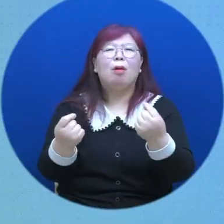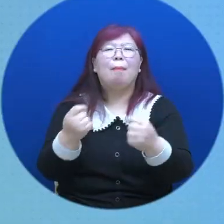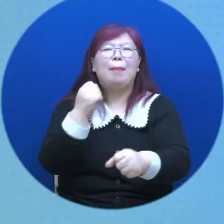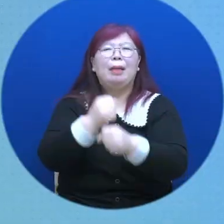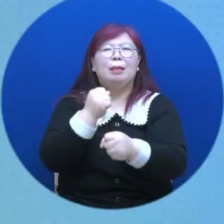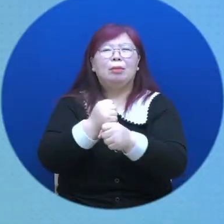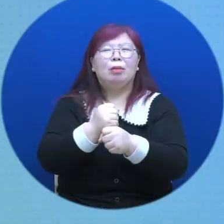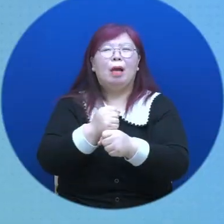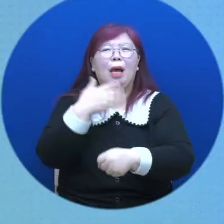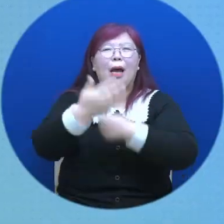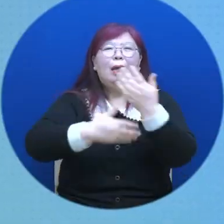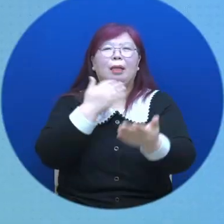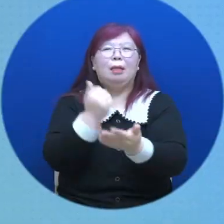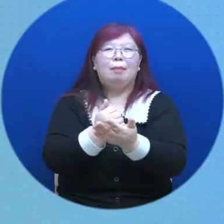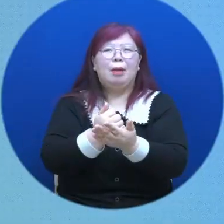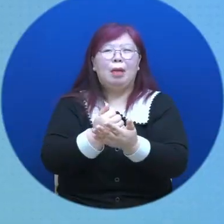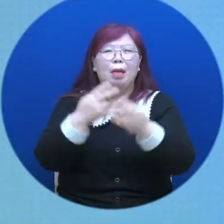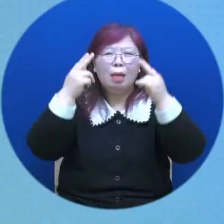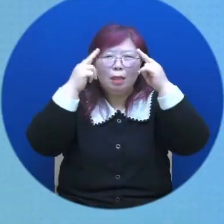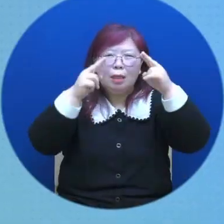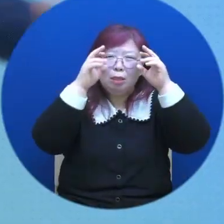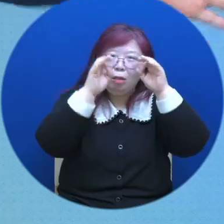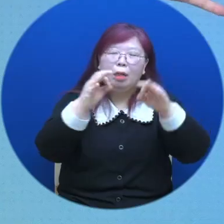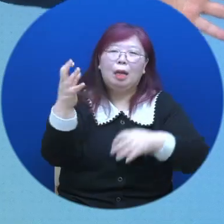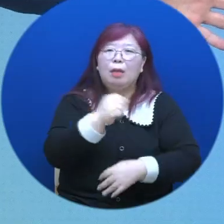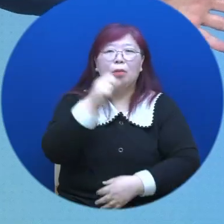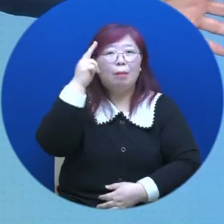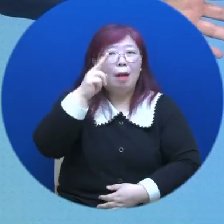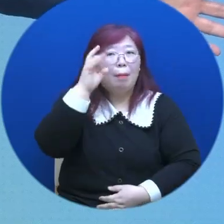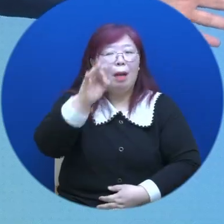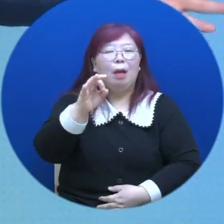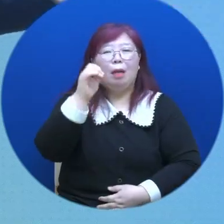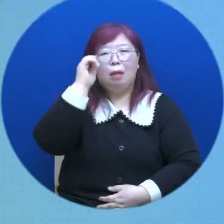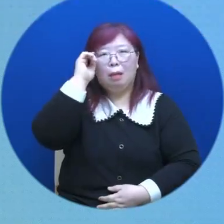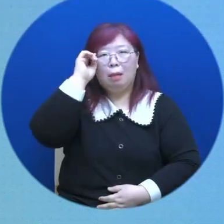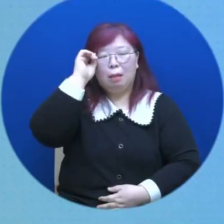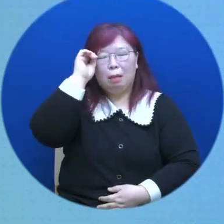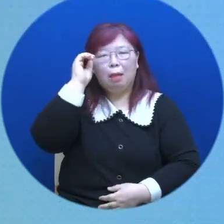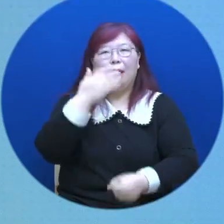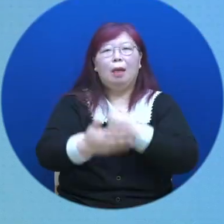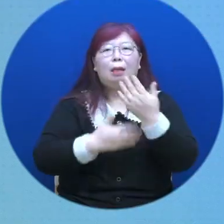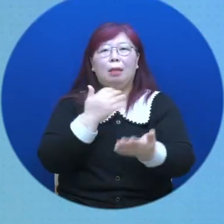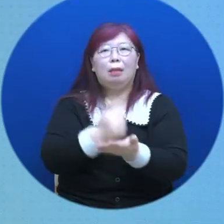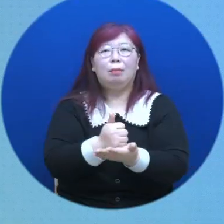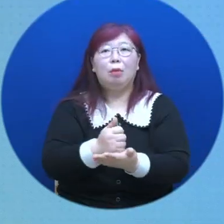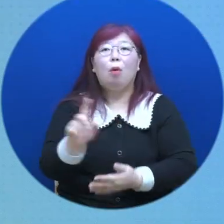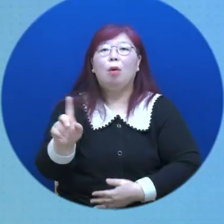있구나. 하나님의 시각으로 그걸 보는 거죠. 여러분 그때에 하나님은 어떻게?